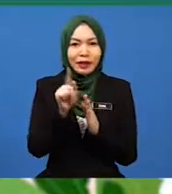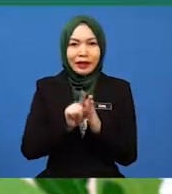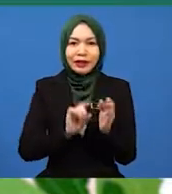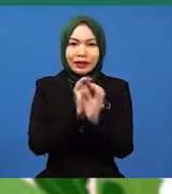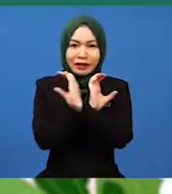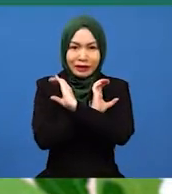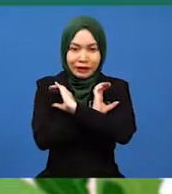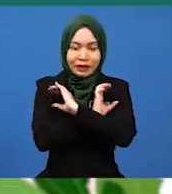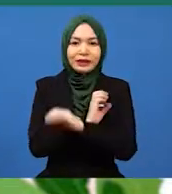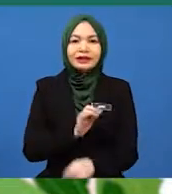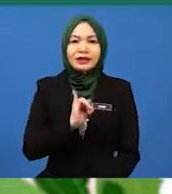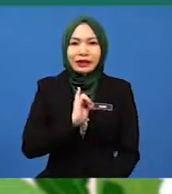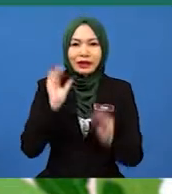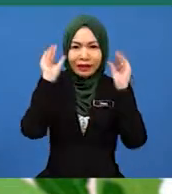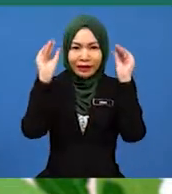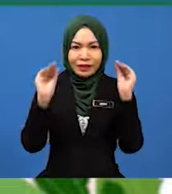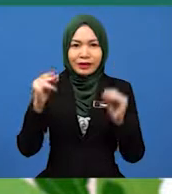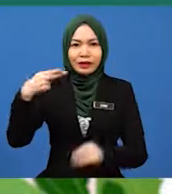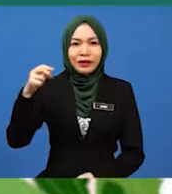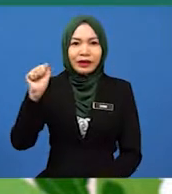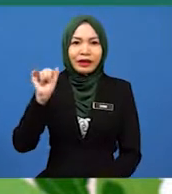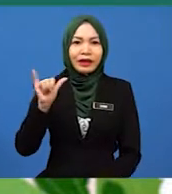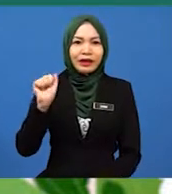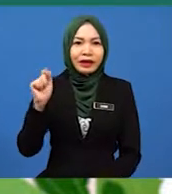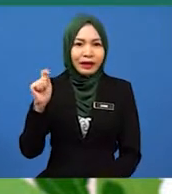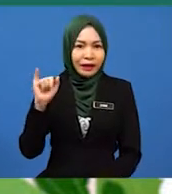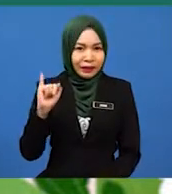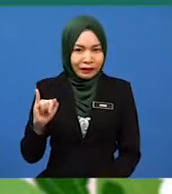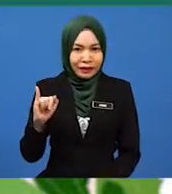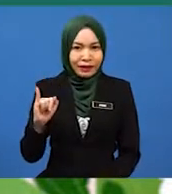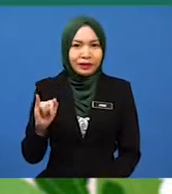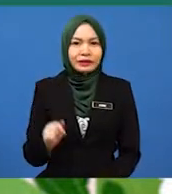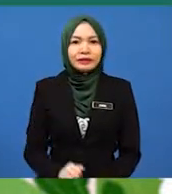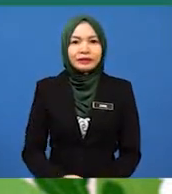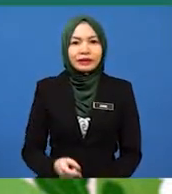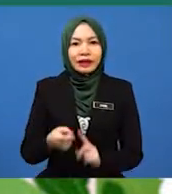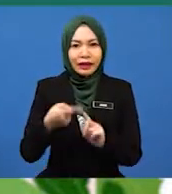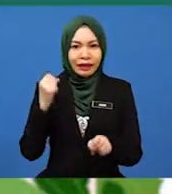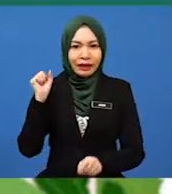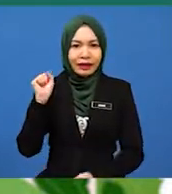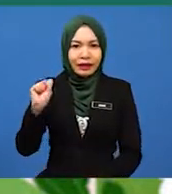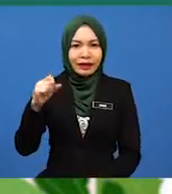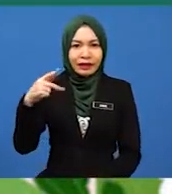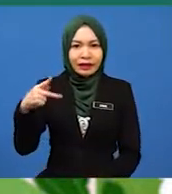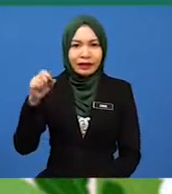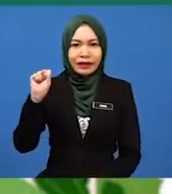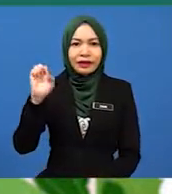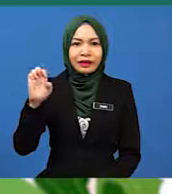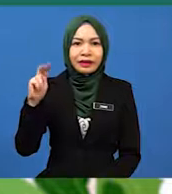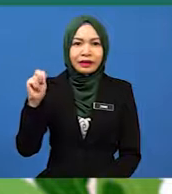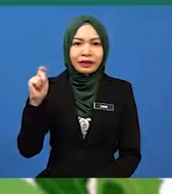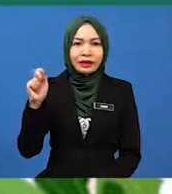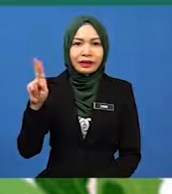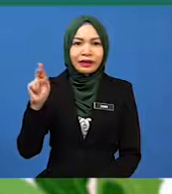Saya Cikgu Nur Hayati Nuruddin. Cikgu mengajar di Sekolah Kebangsaan Sentul 1,